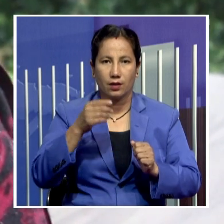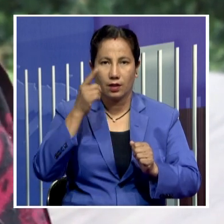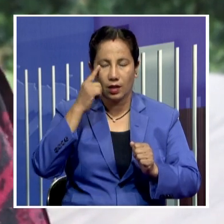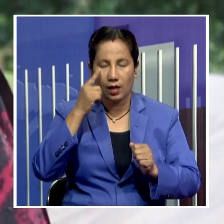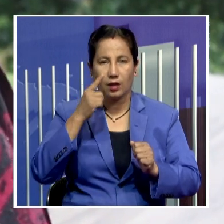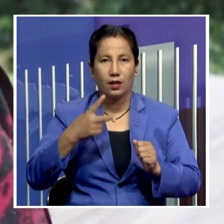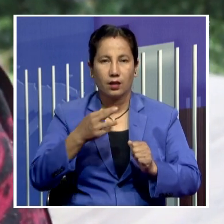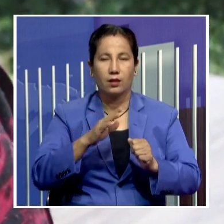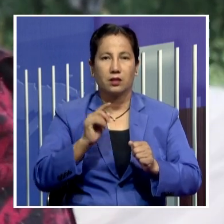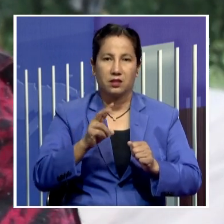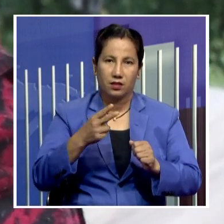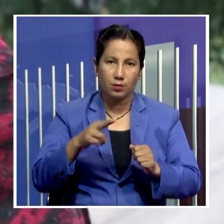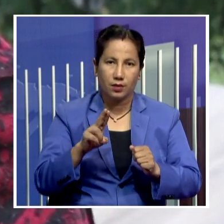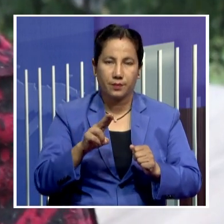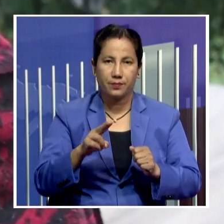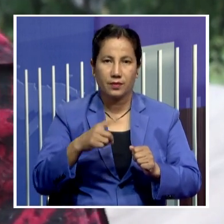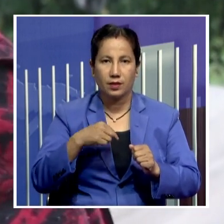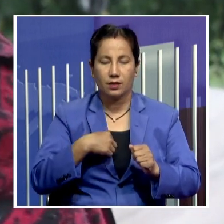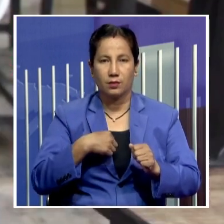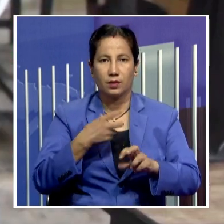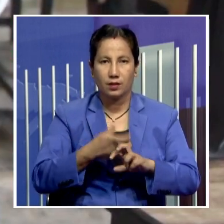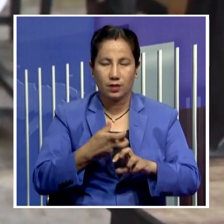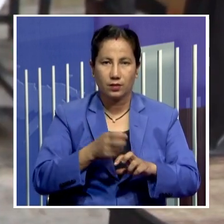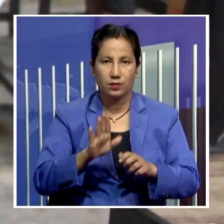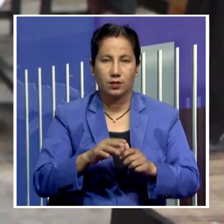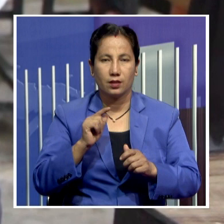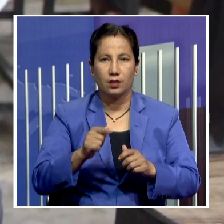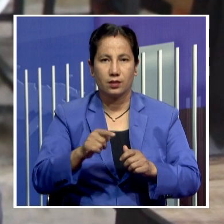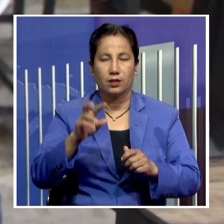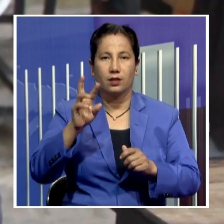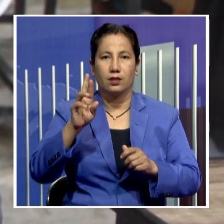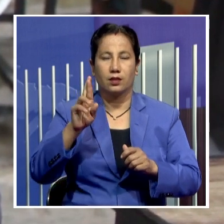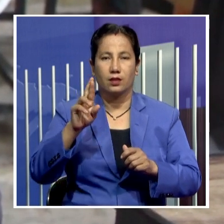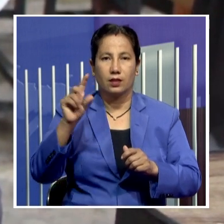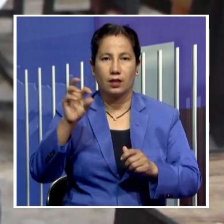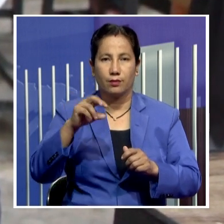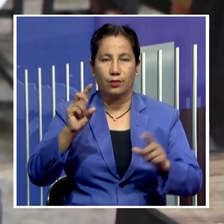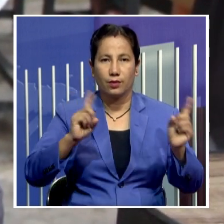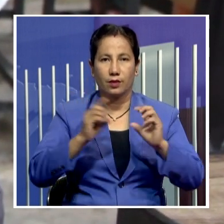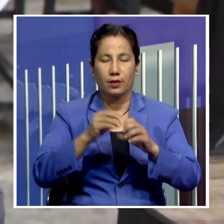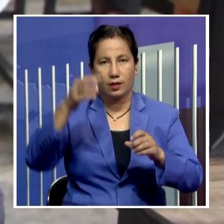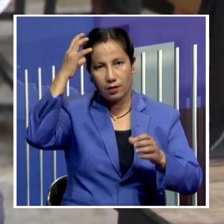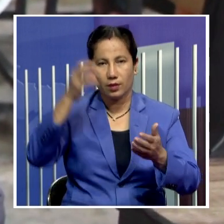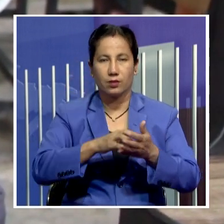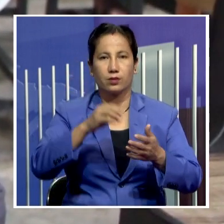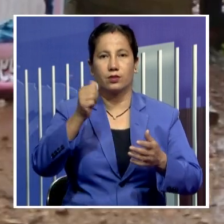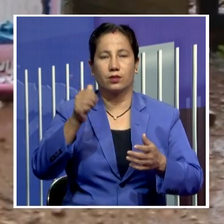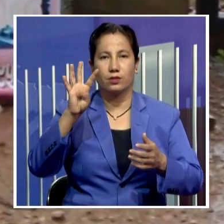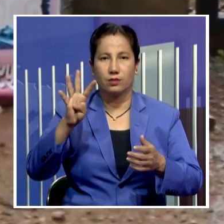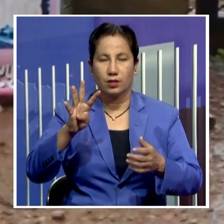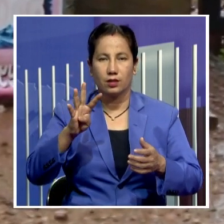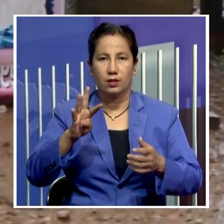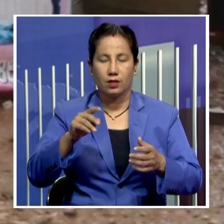भने ल्याएको त्यत्तिकै गरो, हामी हिस्टो बितेर पर्यो। यस्तै रामपुर नगरपालिका 7 पाल्पाका 64 वर्षीय रामचन्द्र